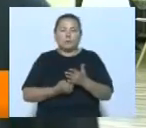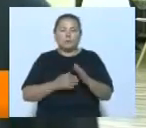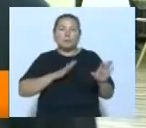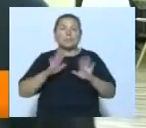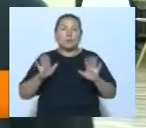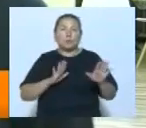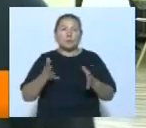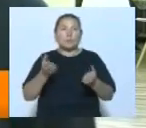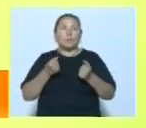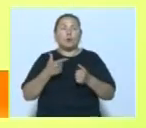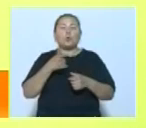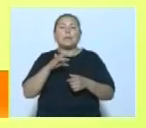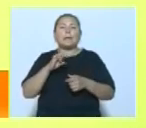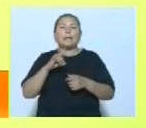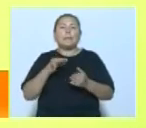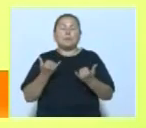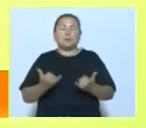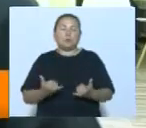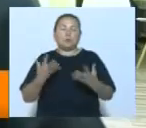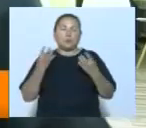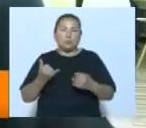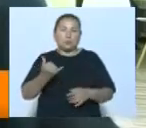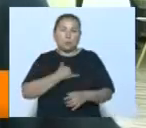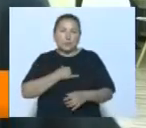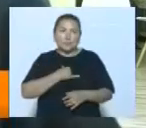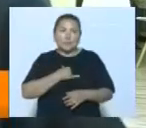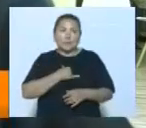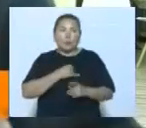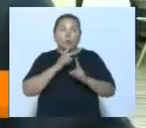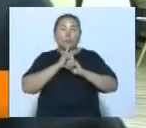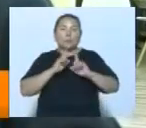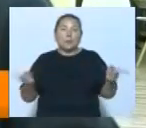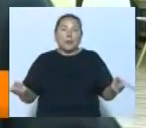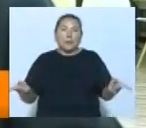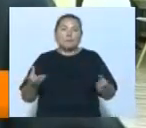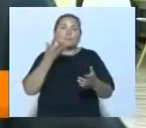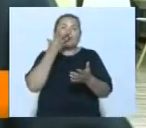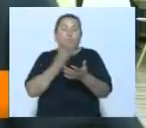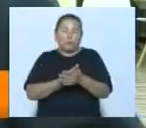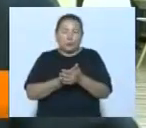художник-постановщик заняла Гульнар Канафина. На сегодняшний день у нас уникальный, свой